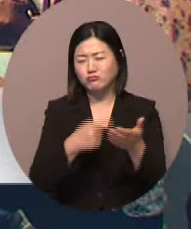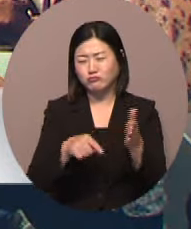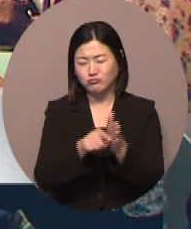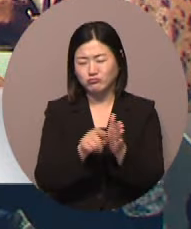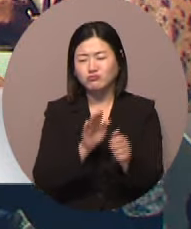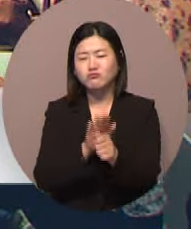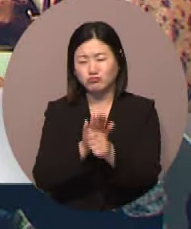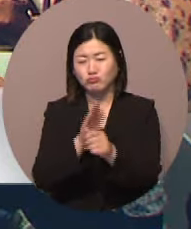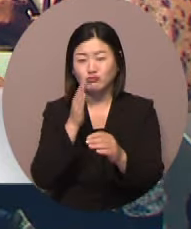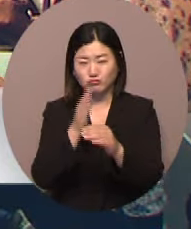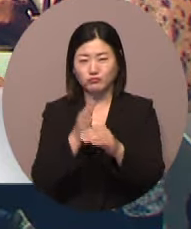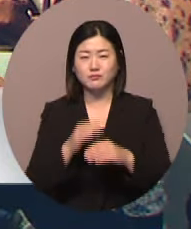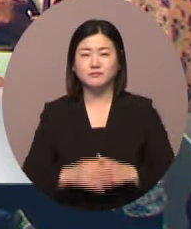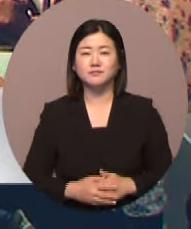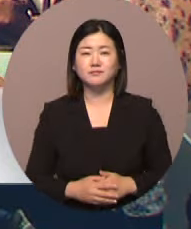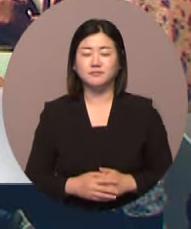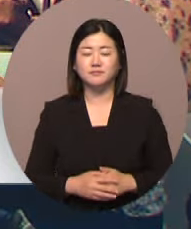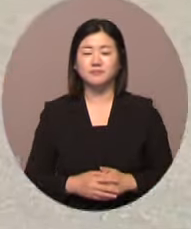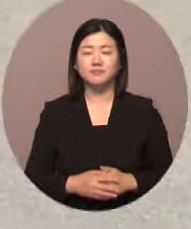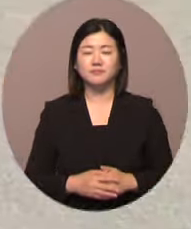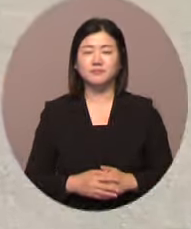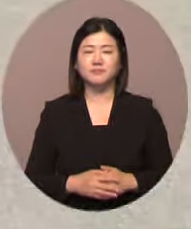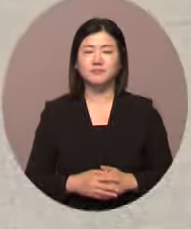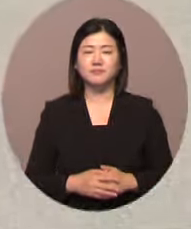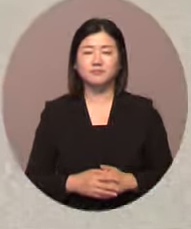있습니다. 김성국 기자의 보도입니다.